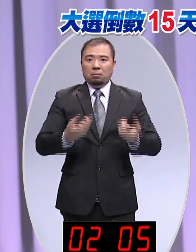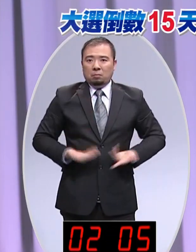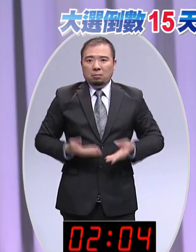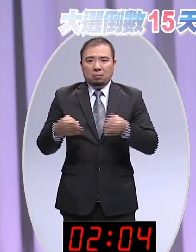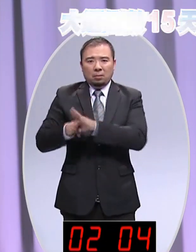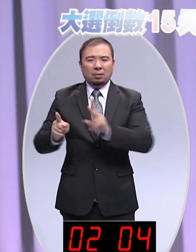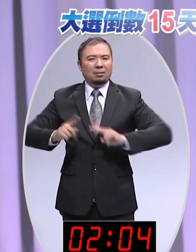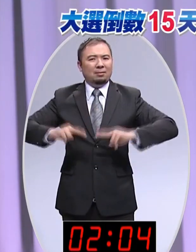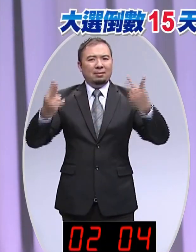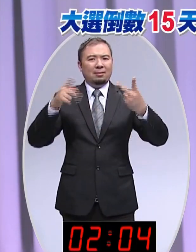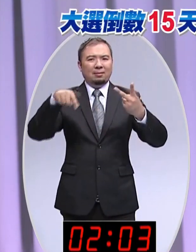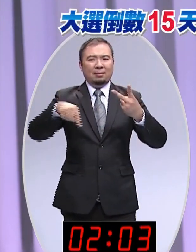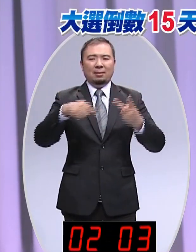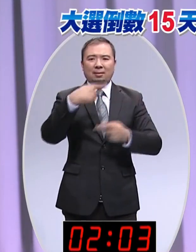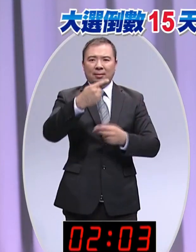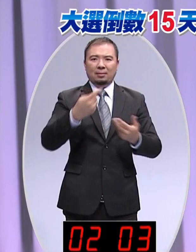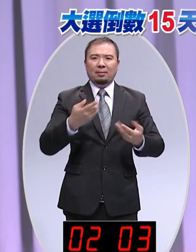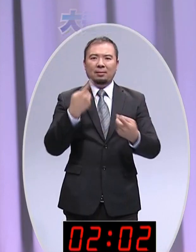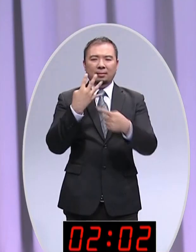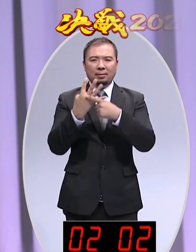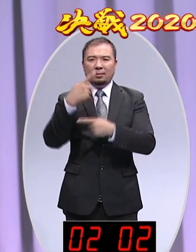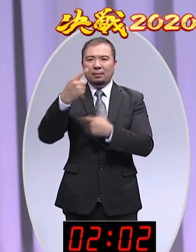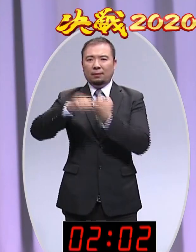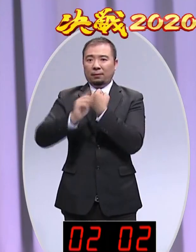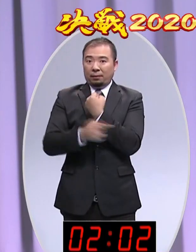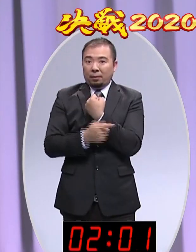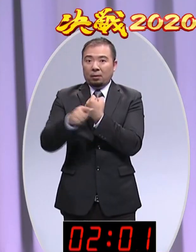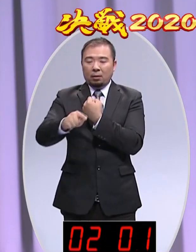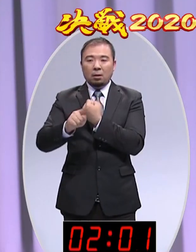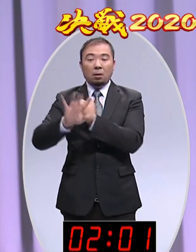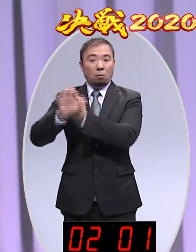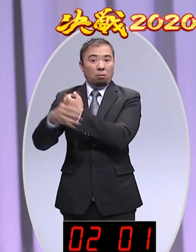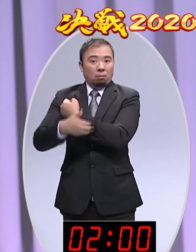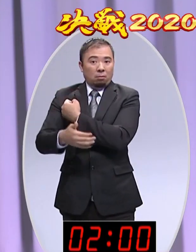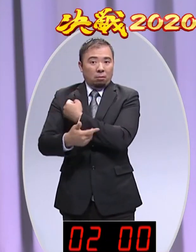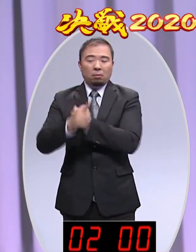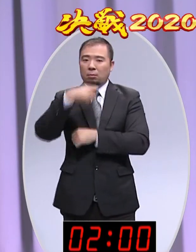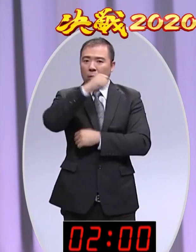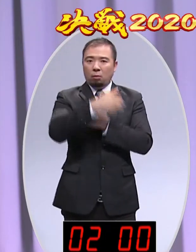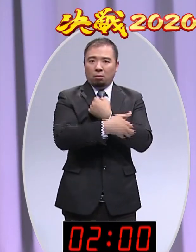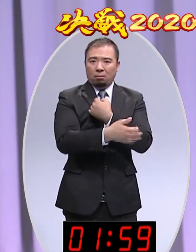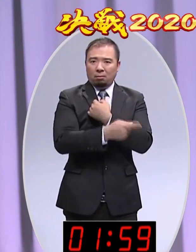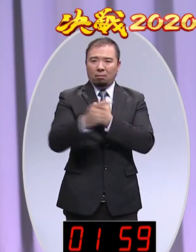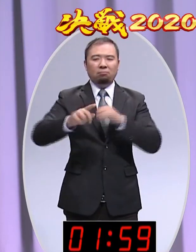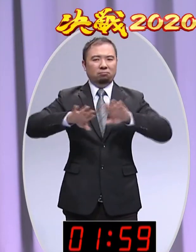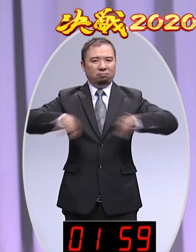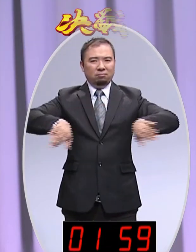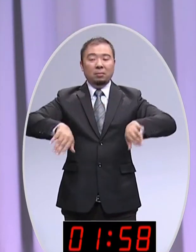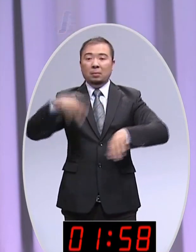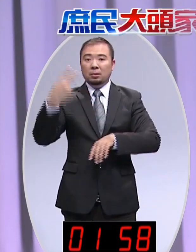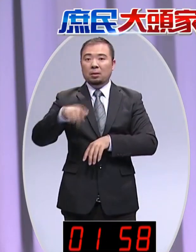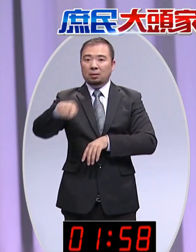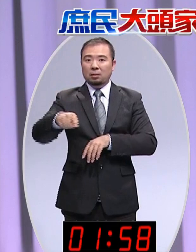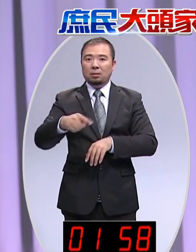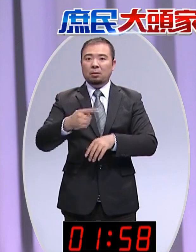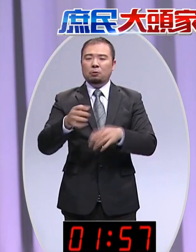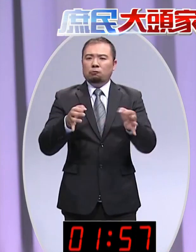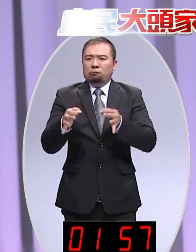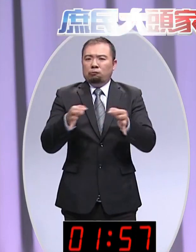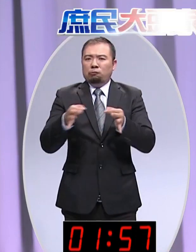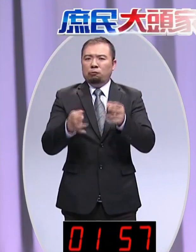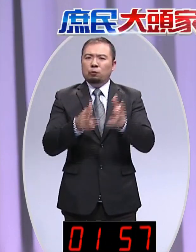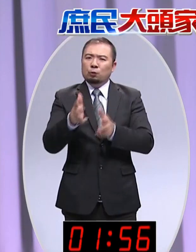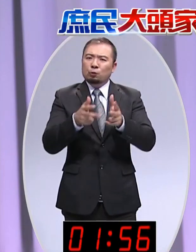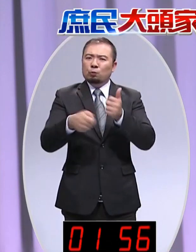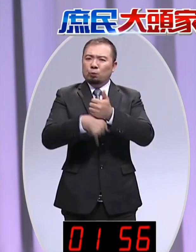法，外劳跟本劳要脱钩，产业界的五缺的问题要处理。在照顾